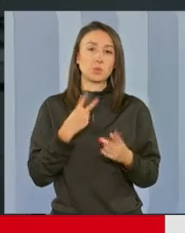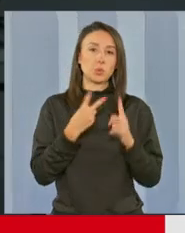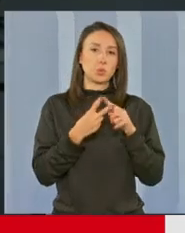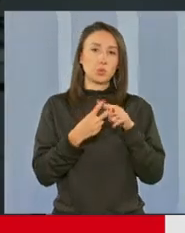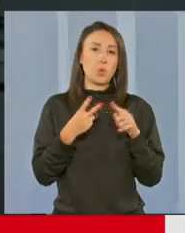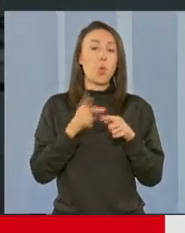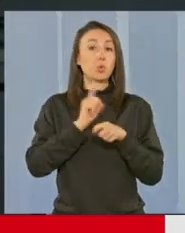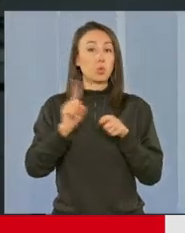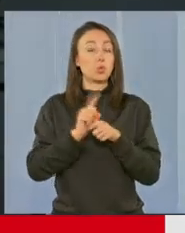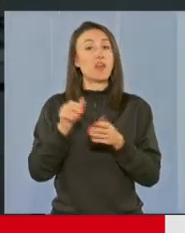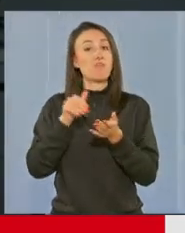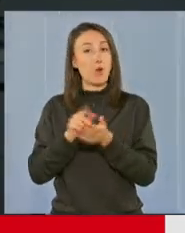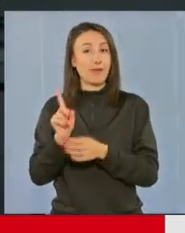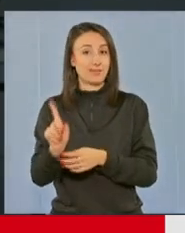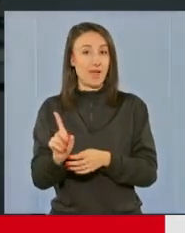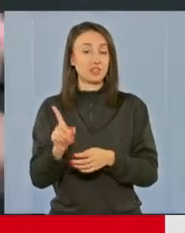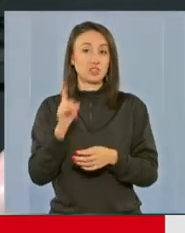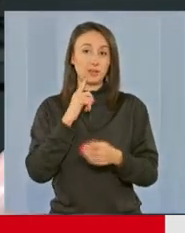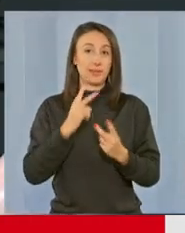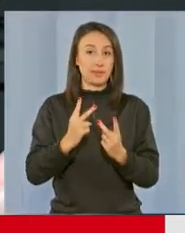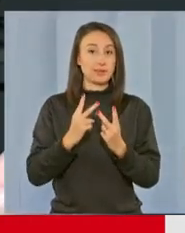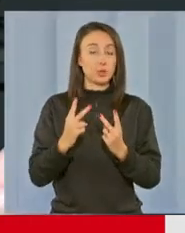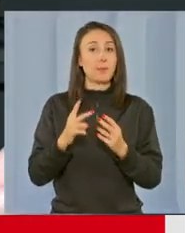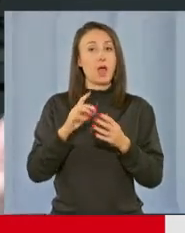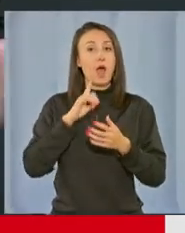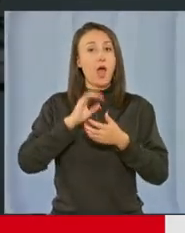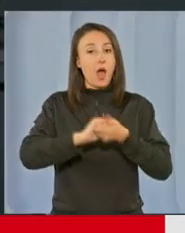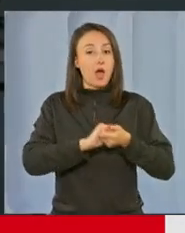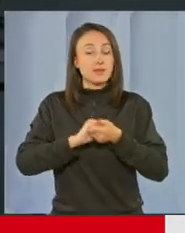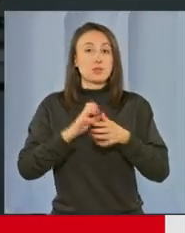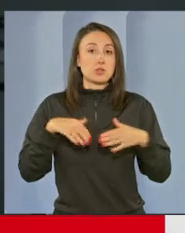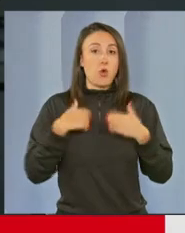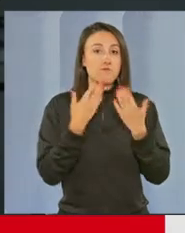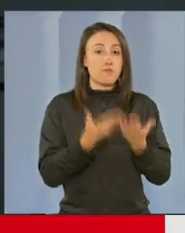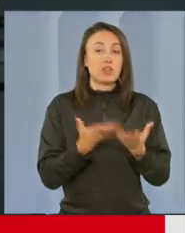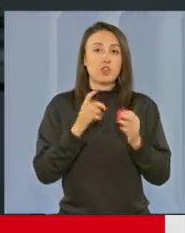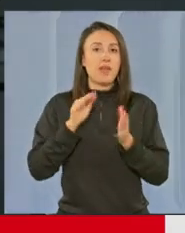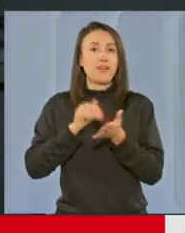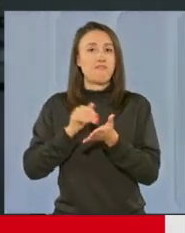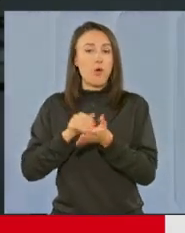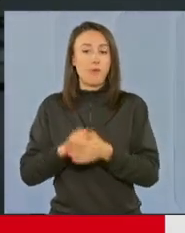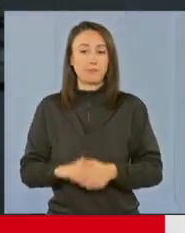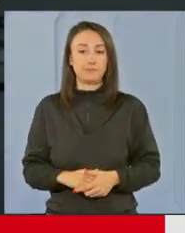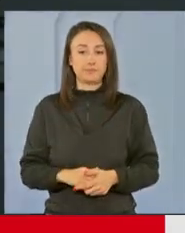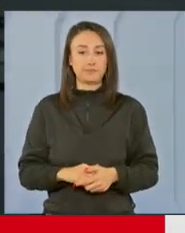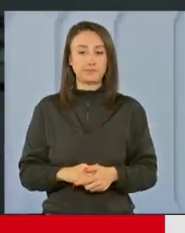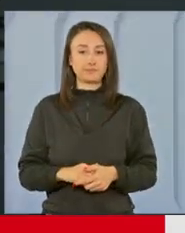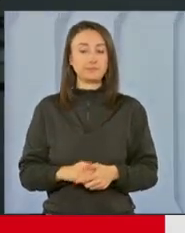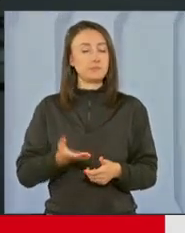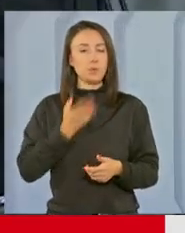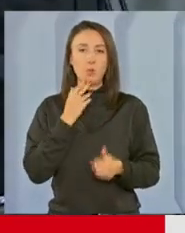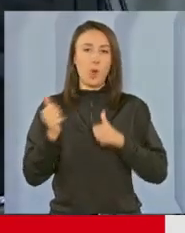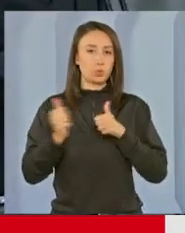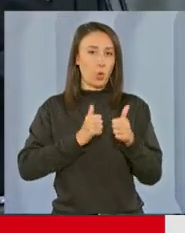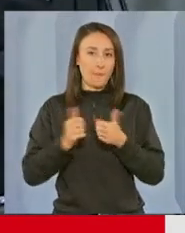aici. Nevoile tale și disponibilitatea aliaților să-ți ofere ceea ce ai nevoie. Pentru că nu este